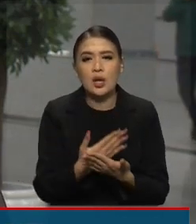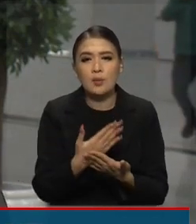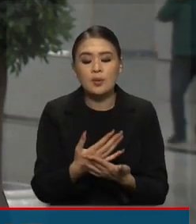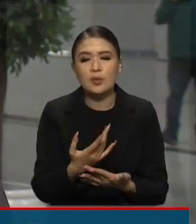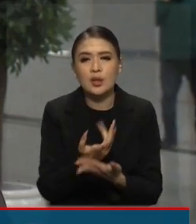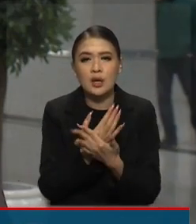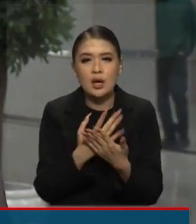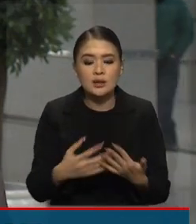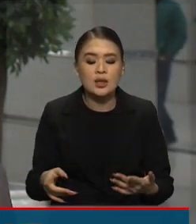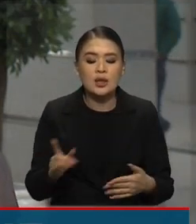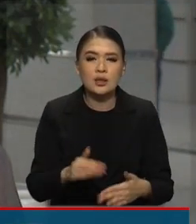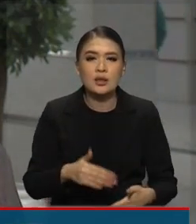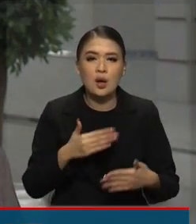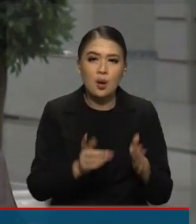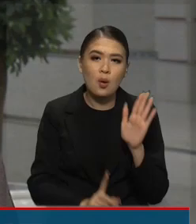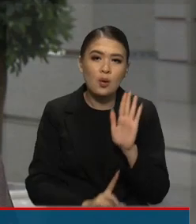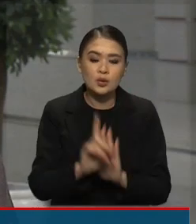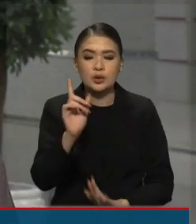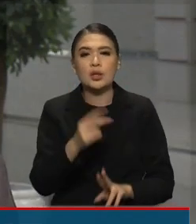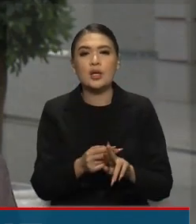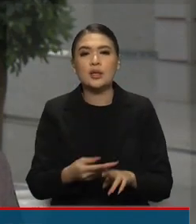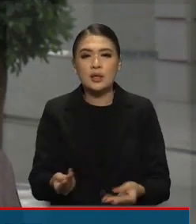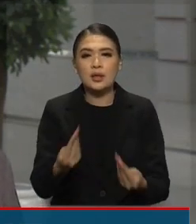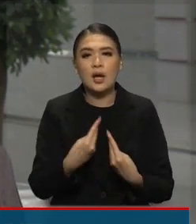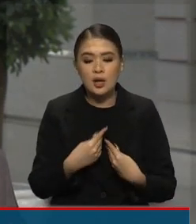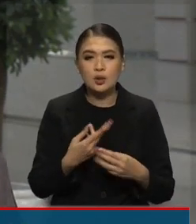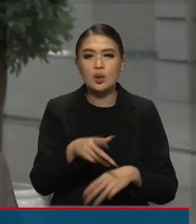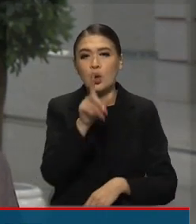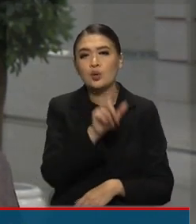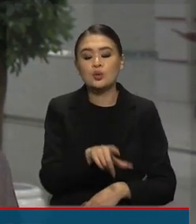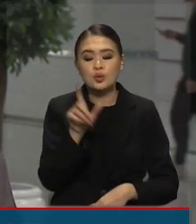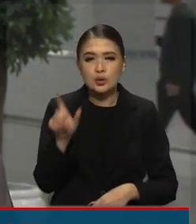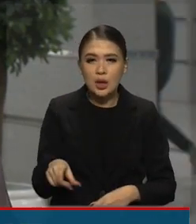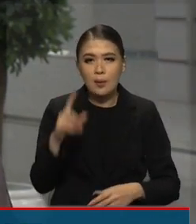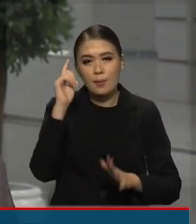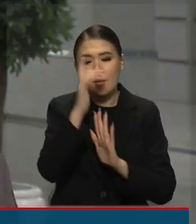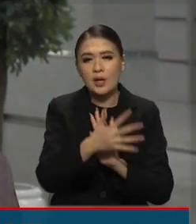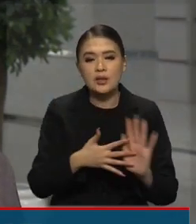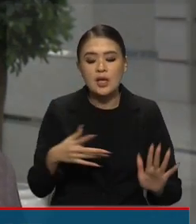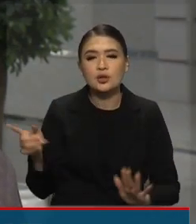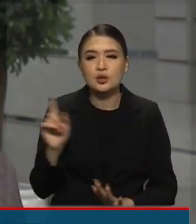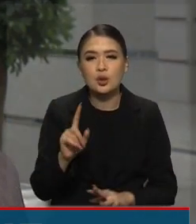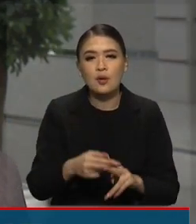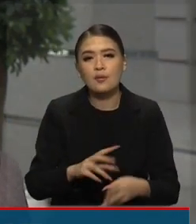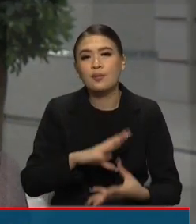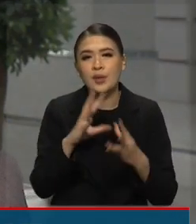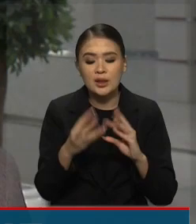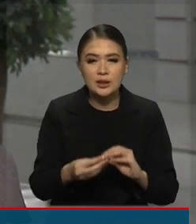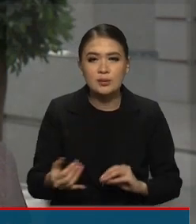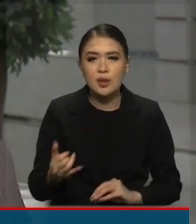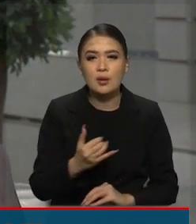это именно та отрасль, которая дает нам, людям, понять, что, в принципе, мы очень